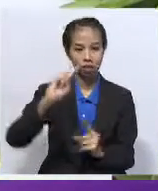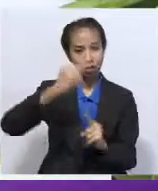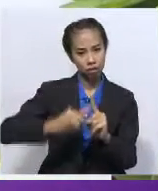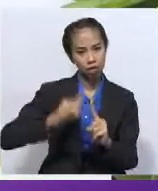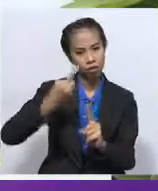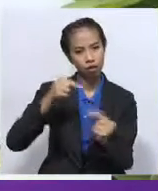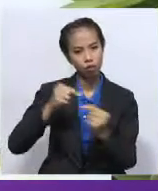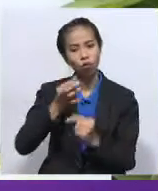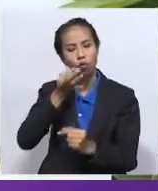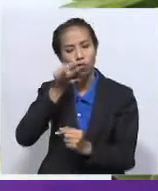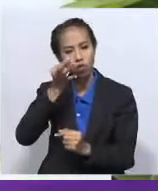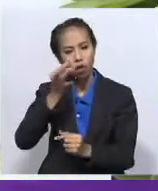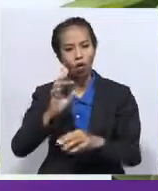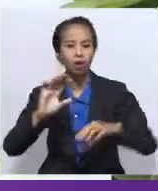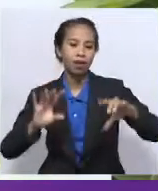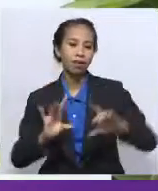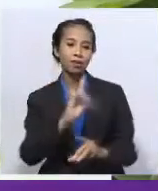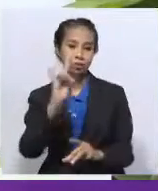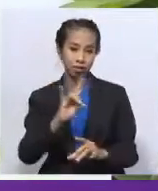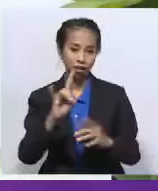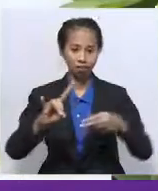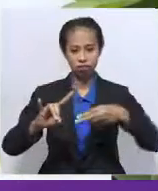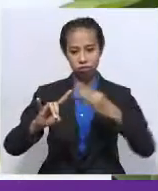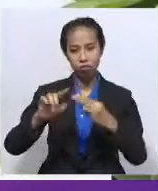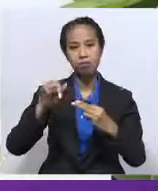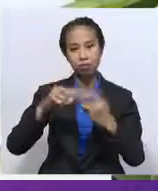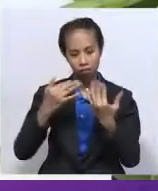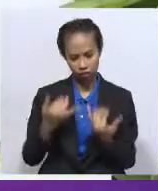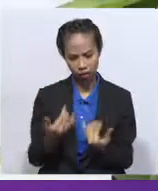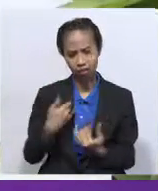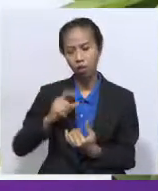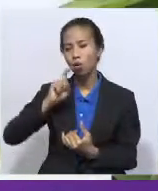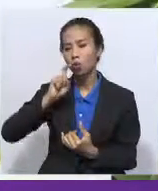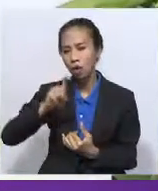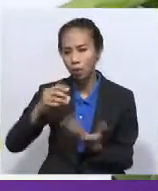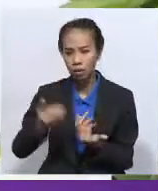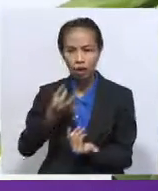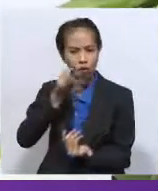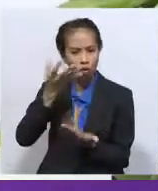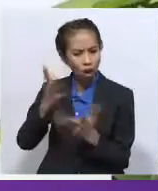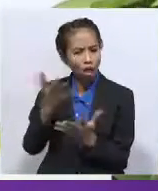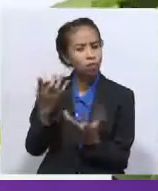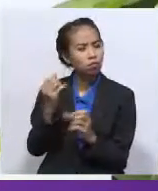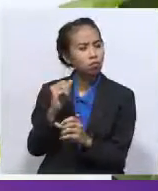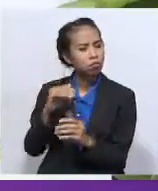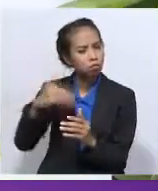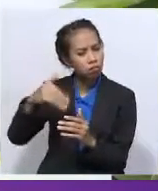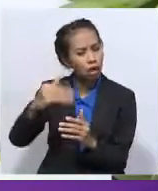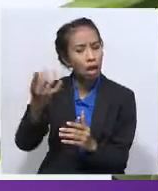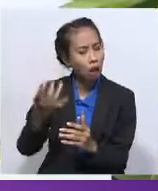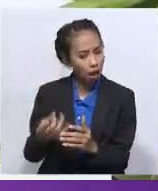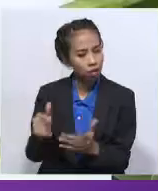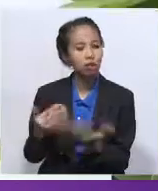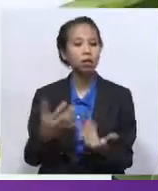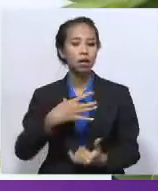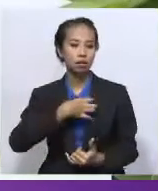สัตว์ทุ่งใหญ่61ค่ะโดยที่มูลนิธิสืบนาคเสถียรค่ะได้มีการทวงถามถึงความคืบหน้าของคดีโดยต้องการให้รั